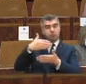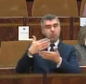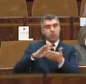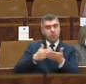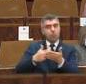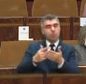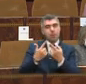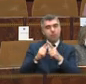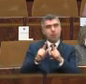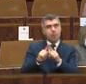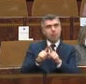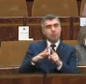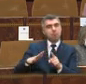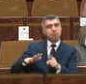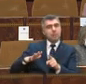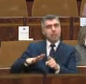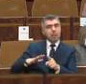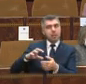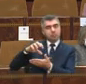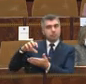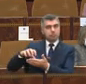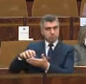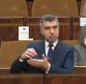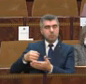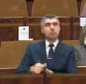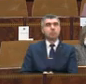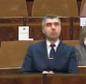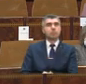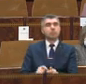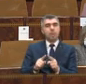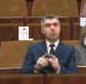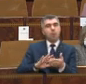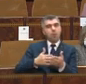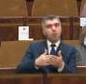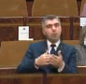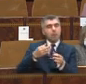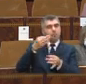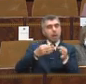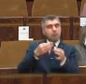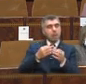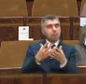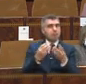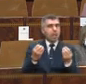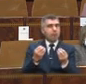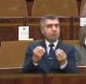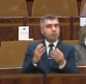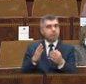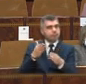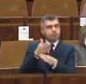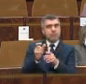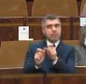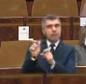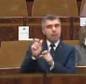للعدالة الخاصة بالحواضر الكبرى والتي تتميز بنشاط قضائي مكثف، مما يتطلب كذلك على